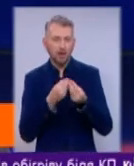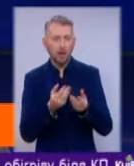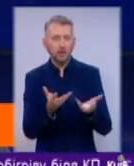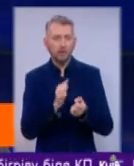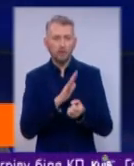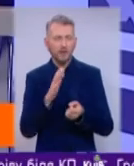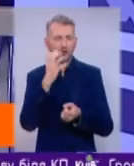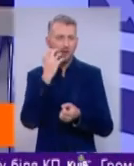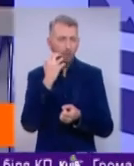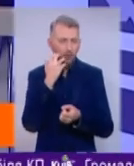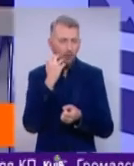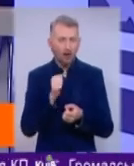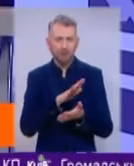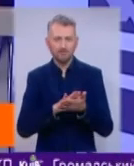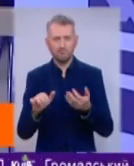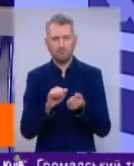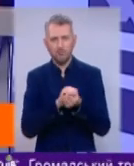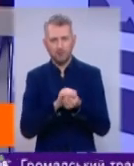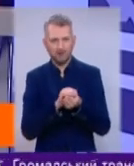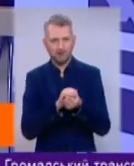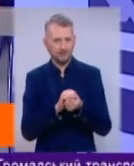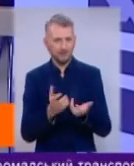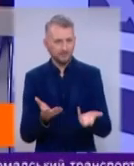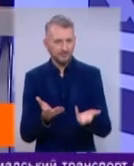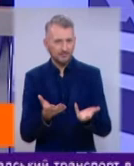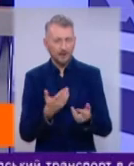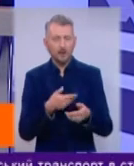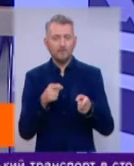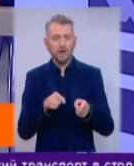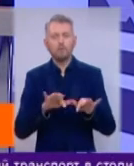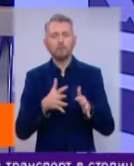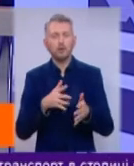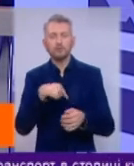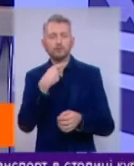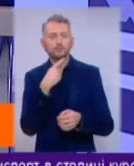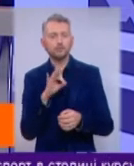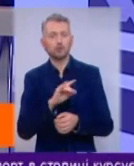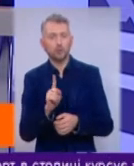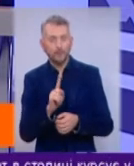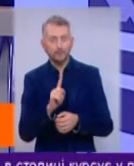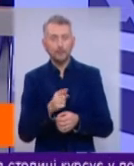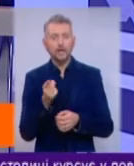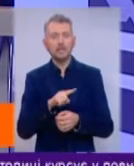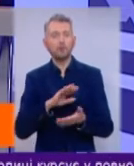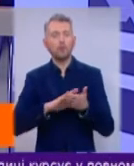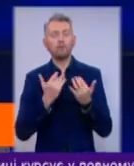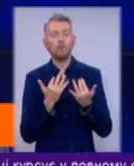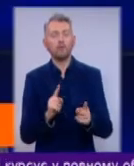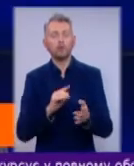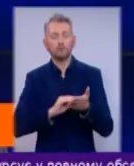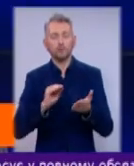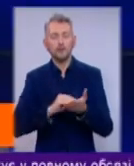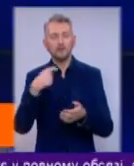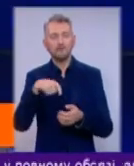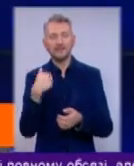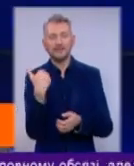а просто-напросто папір з клеєм. В даному випадку мова йде про наступне. За тими умовами, які наразі прописані в президентському